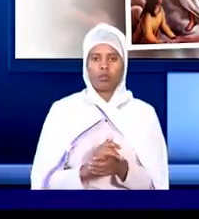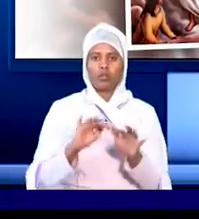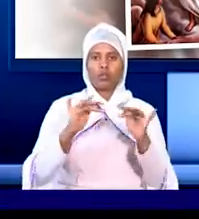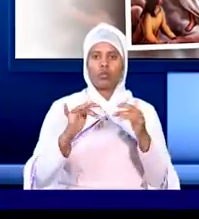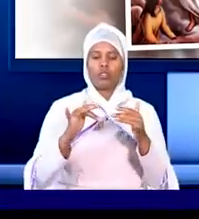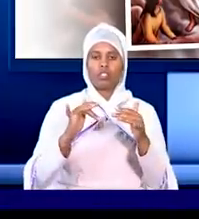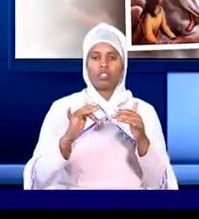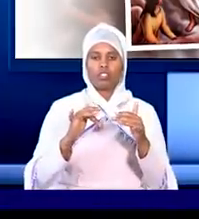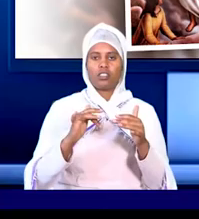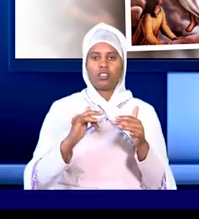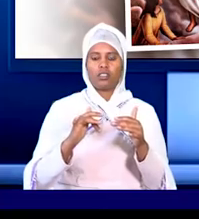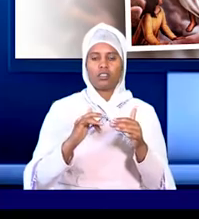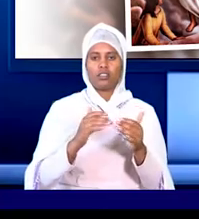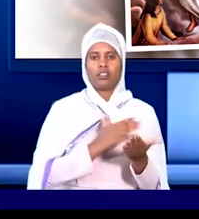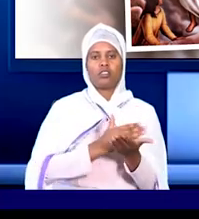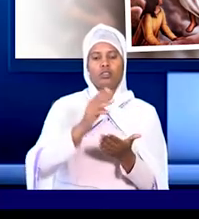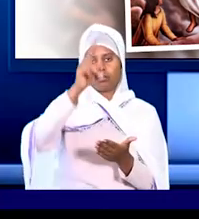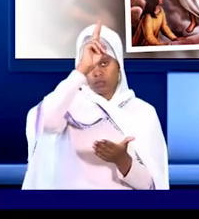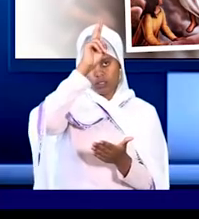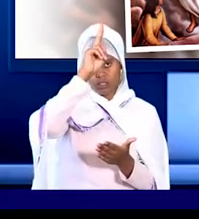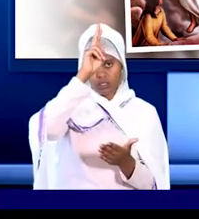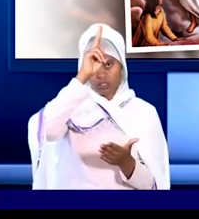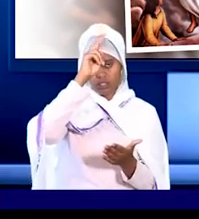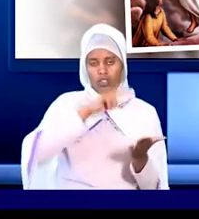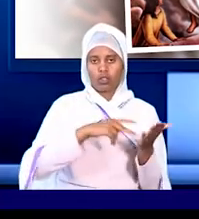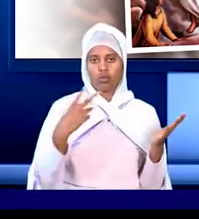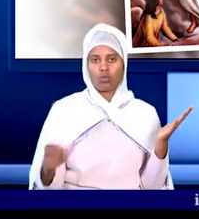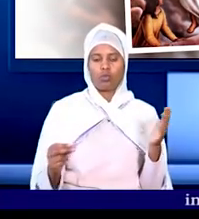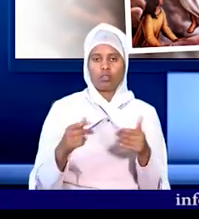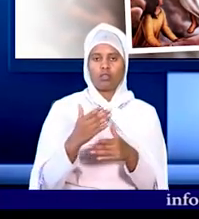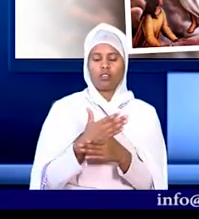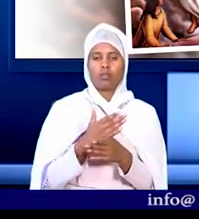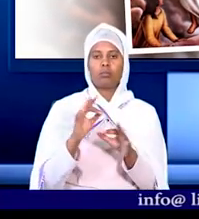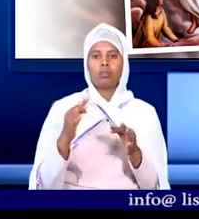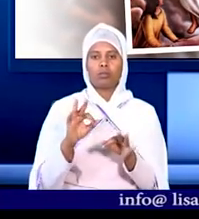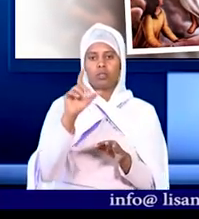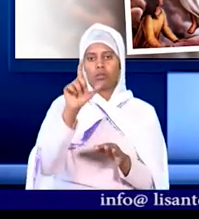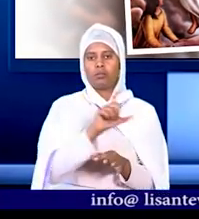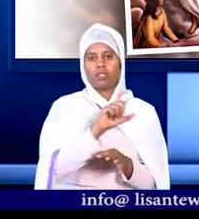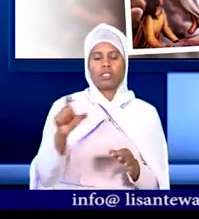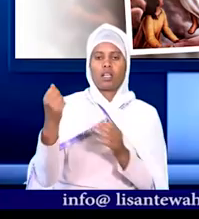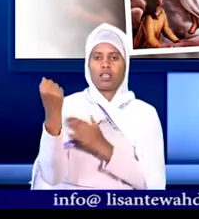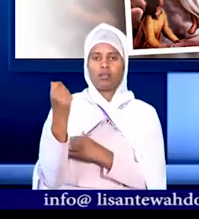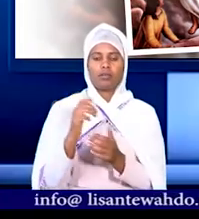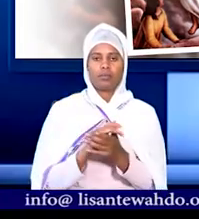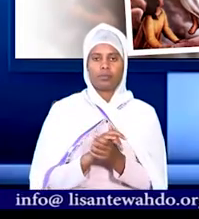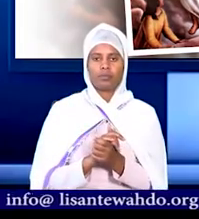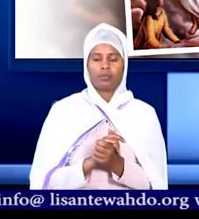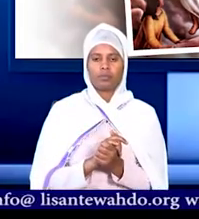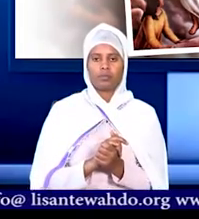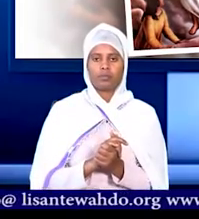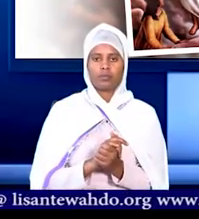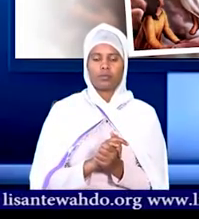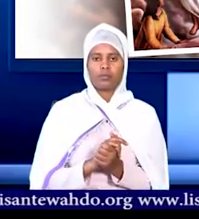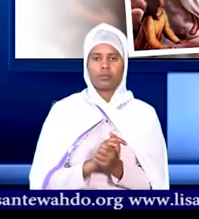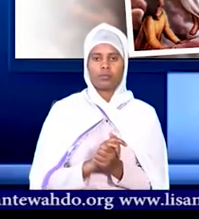ገበረሎም። ውግእ ተጀም በዚ ውግእ እዚ ንዲያብሎስ ክስዕርዎ ኢሎም ብናይ በዚ ሓይሊ መስቀል